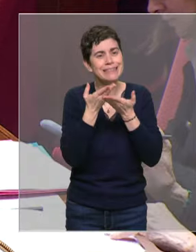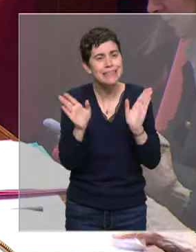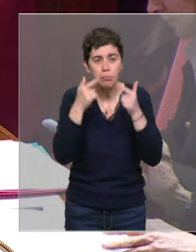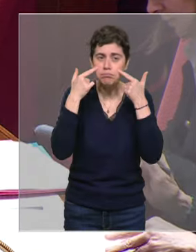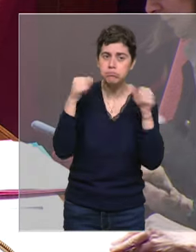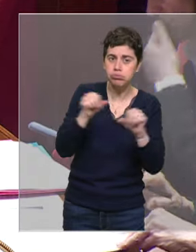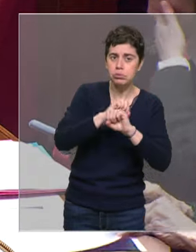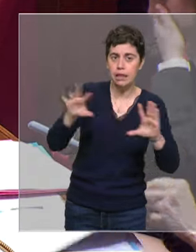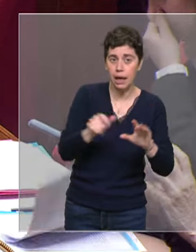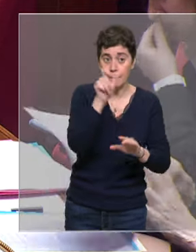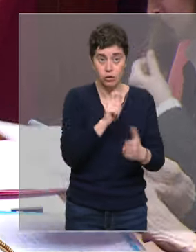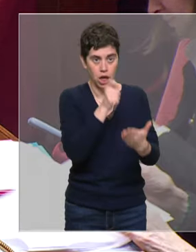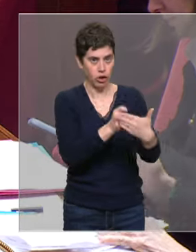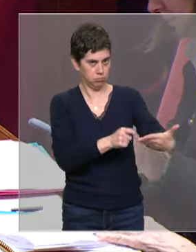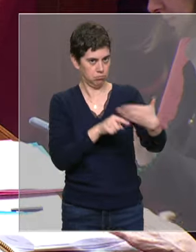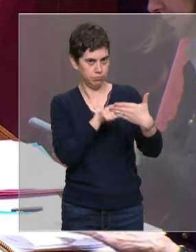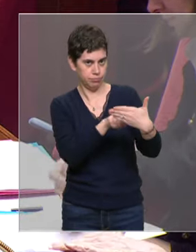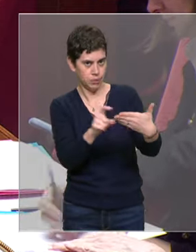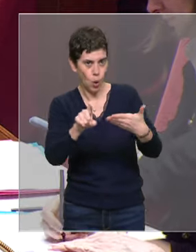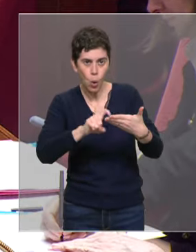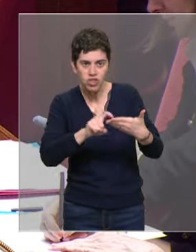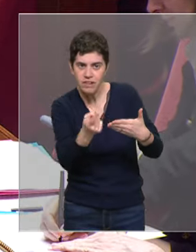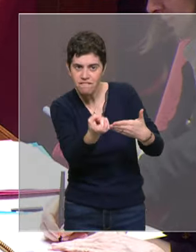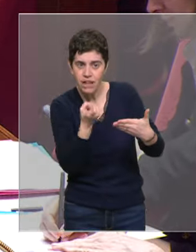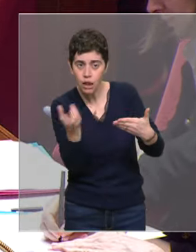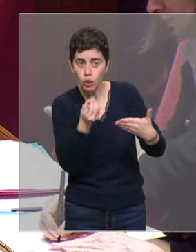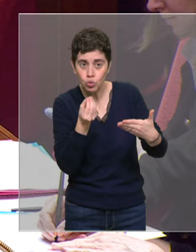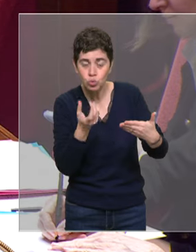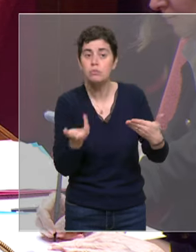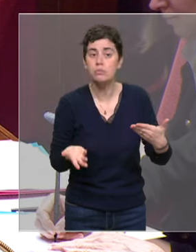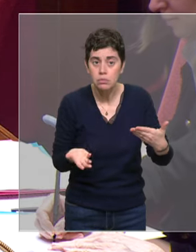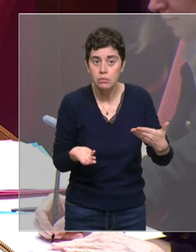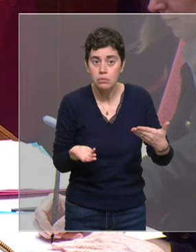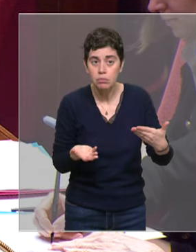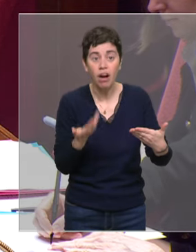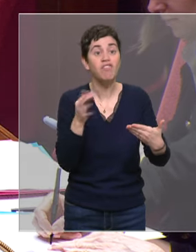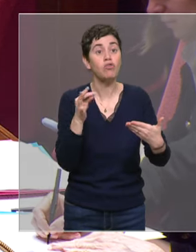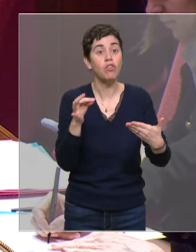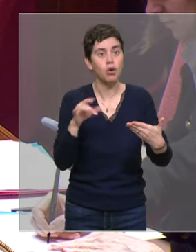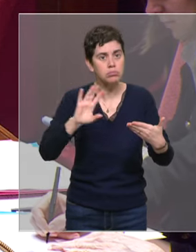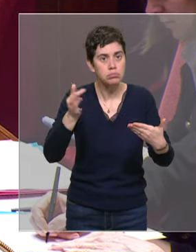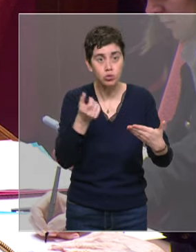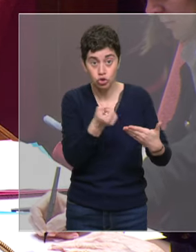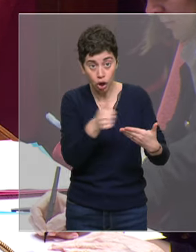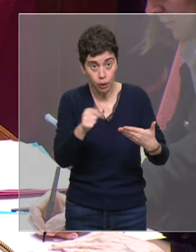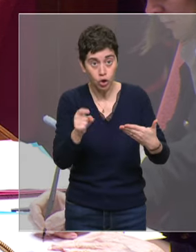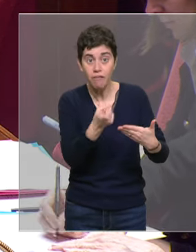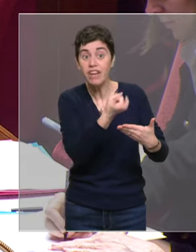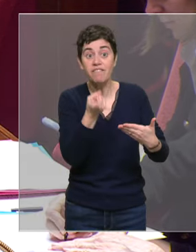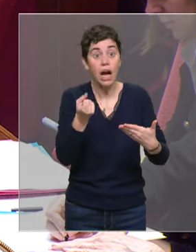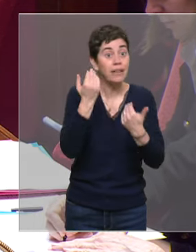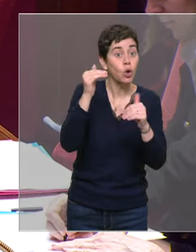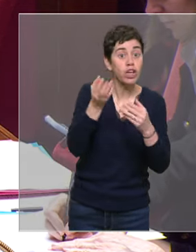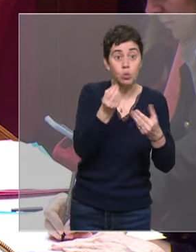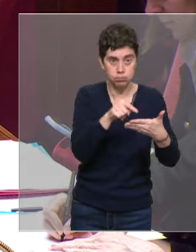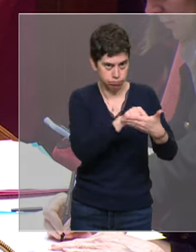puisse permettre aux consommateurs de savoir l'origine des ingrédients, pas que c'est que quand c'est français, pardon. » Et on a une très belle occasion